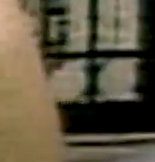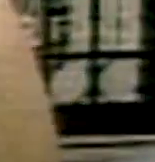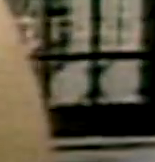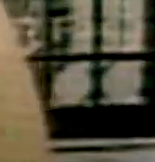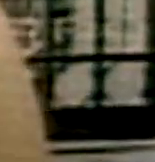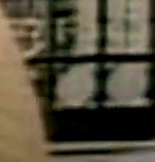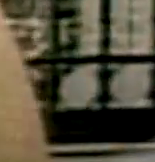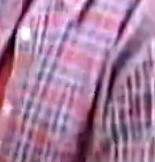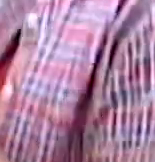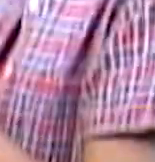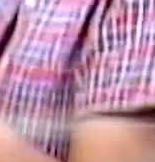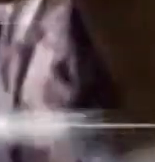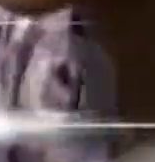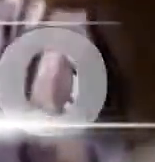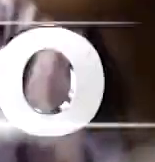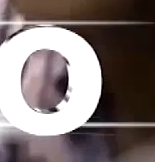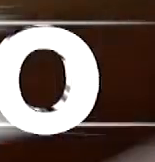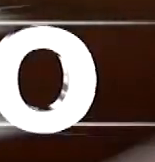Umalis na ang Pangulo.